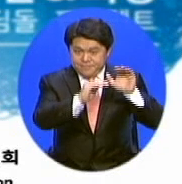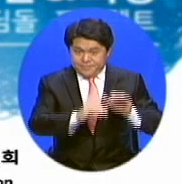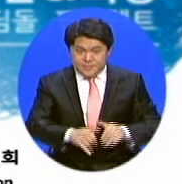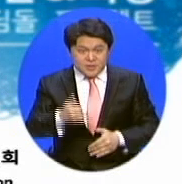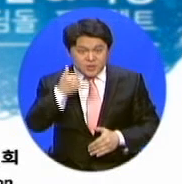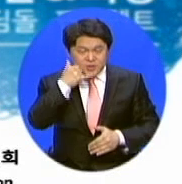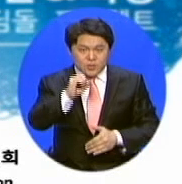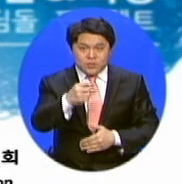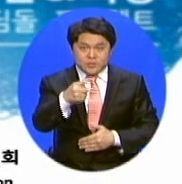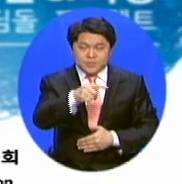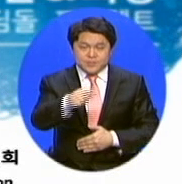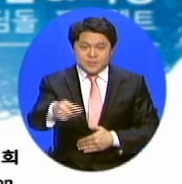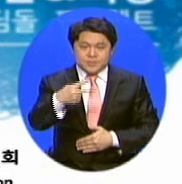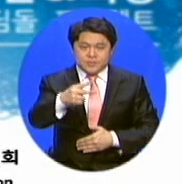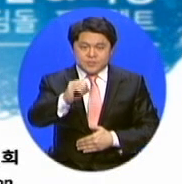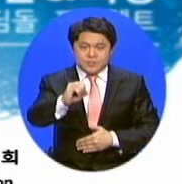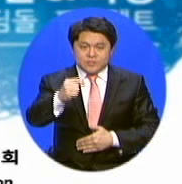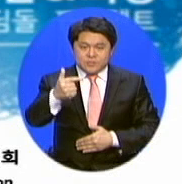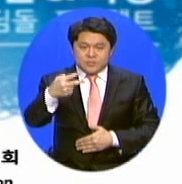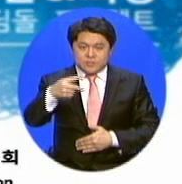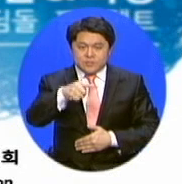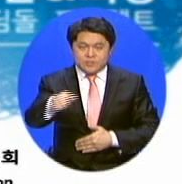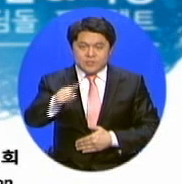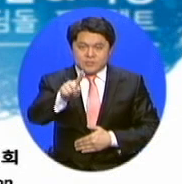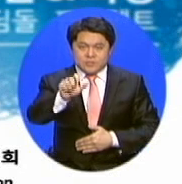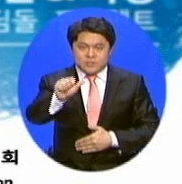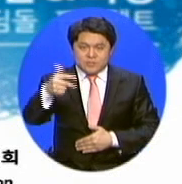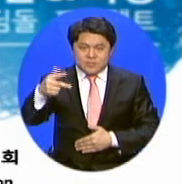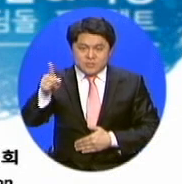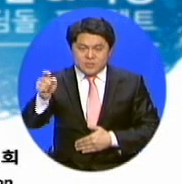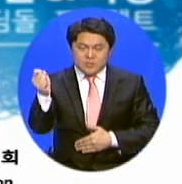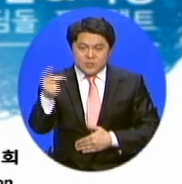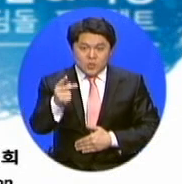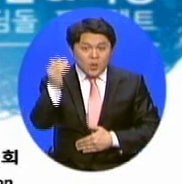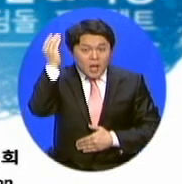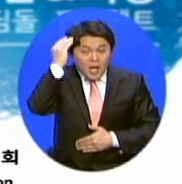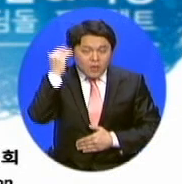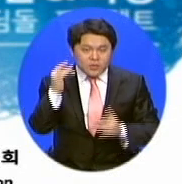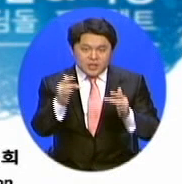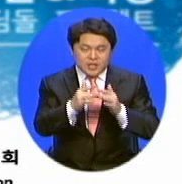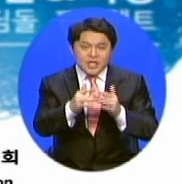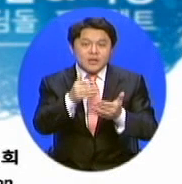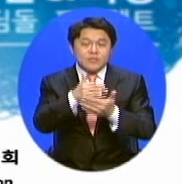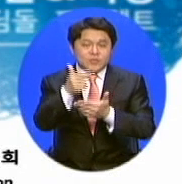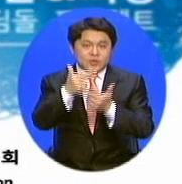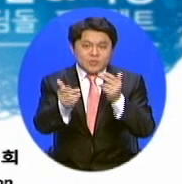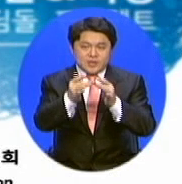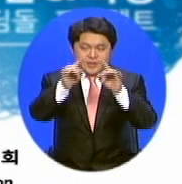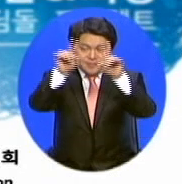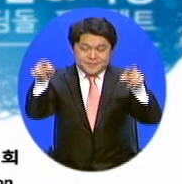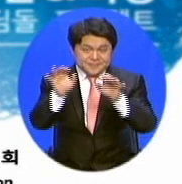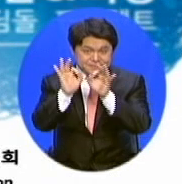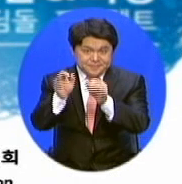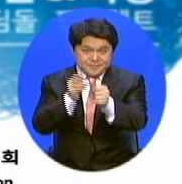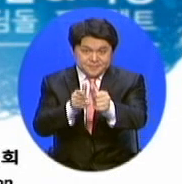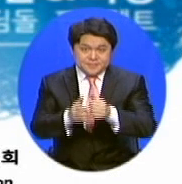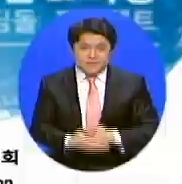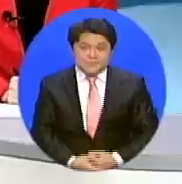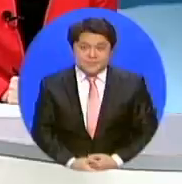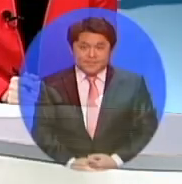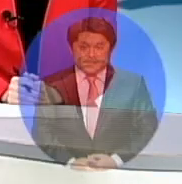전화 02-2062국에 1571번 또는 한국장애인미술협회 홈페이지를 참조하시기 바랍니다.